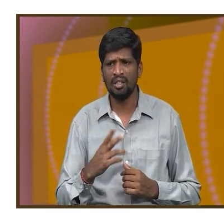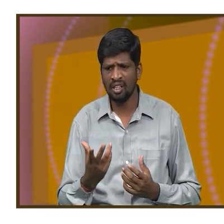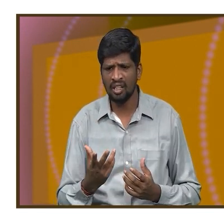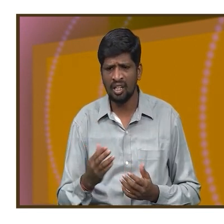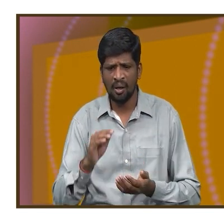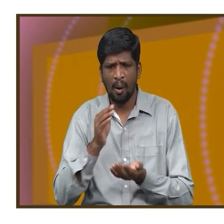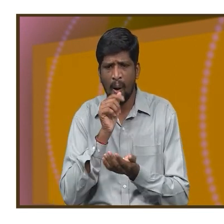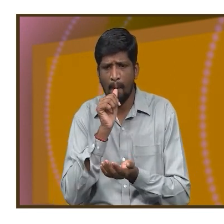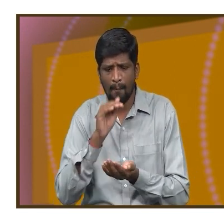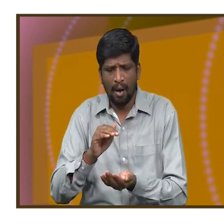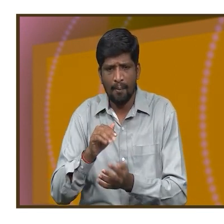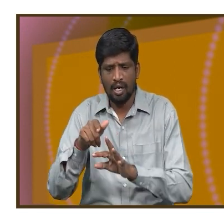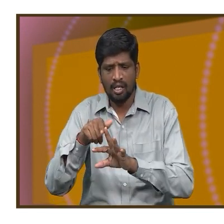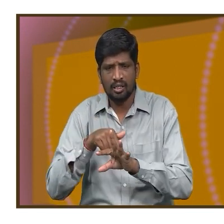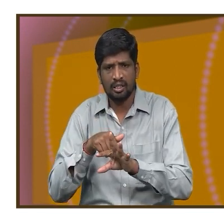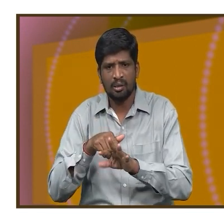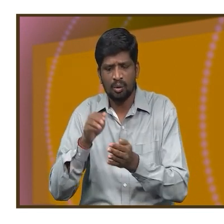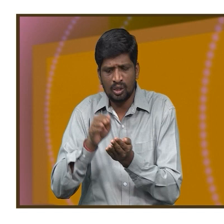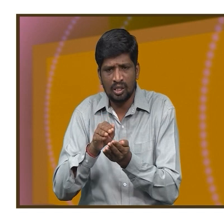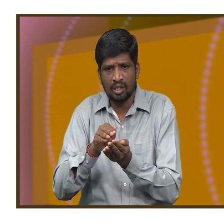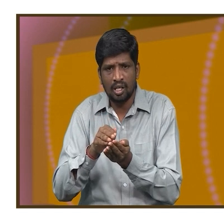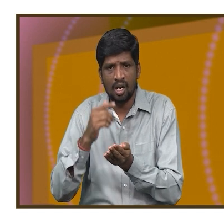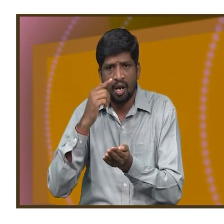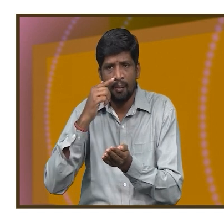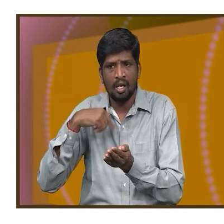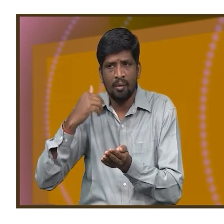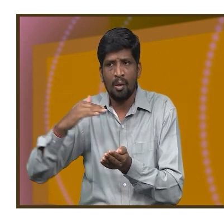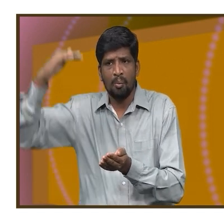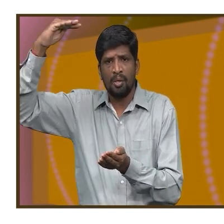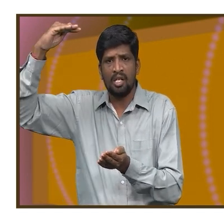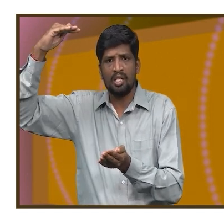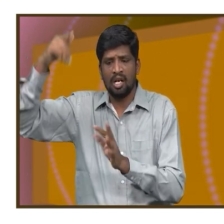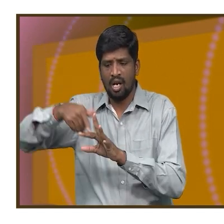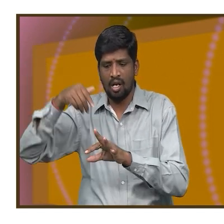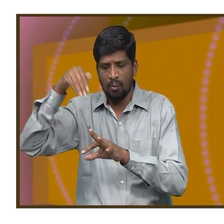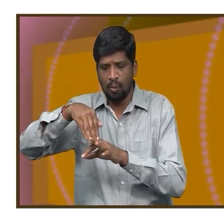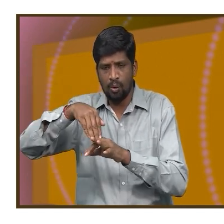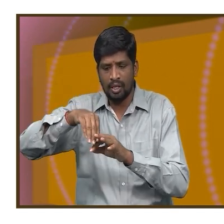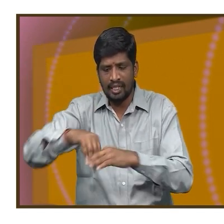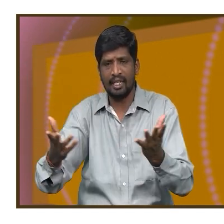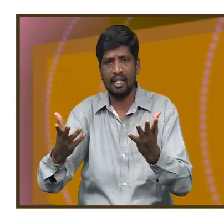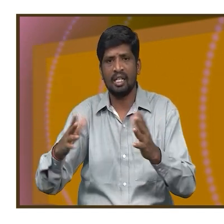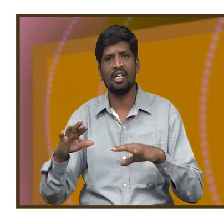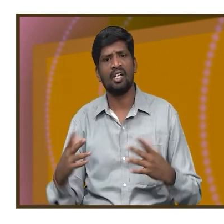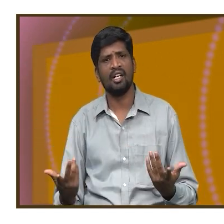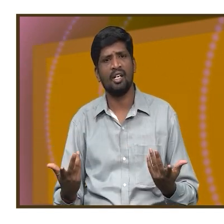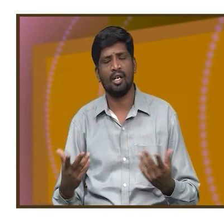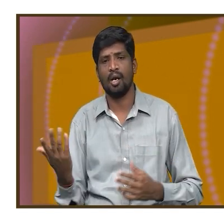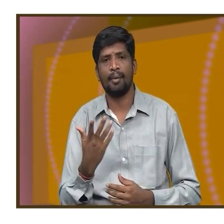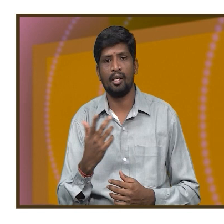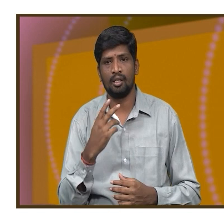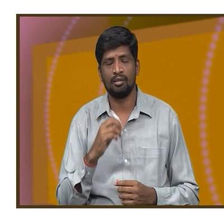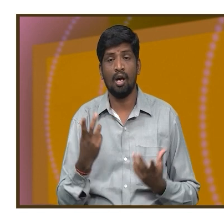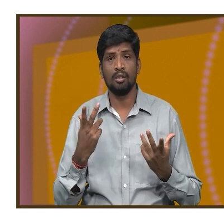எப்படி இவ்வளோ ஒரு நம்மளுடைய மனைவி பெரியவள், அவளுடைய கால்கள் பெரியது, அப்படி இருந்து இந்த காலனி எப்படி ஒரு சிறுமியினுடைய காலனி இவள் காலுக்கு முடியாக பொருந்தியது